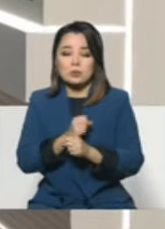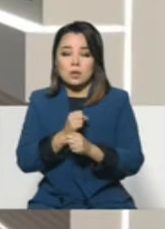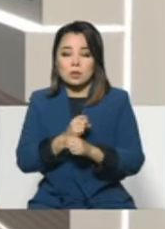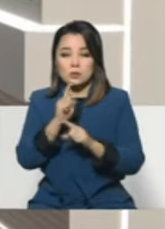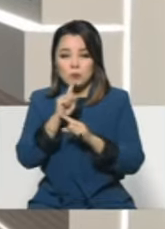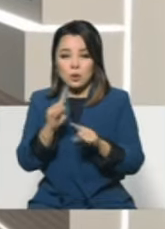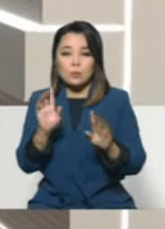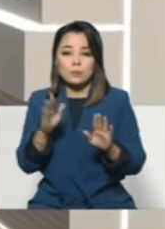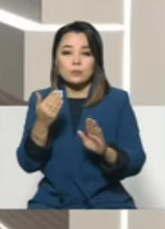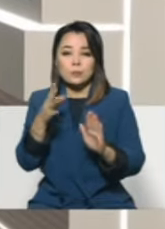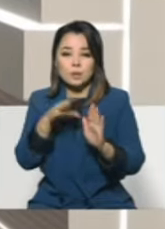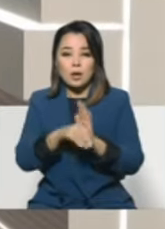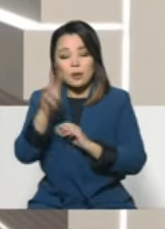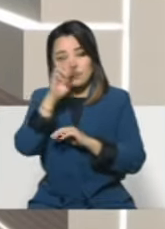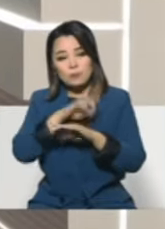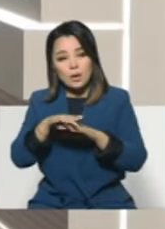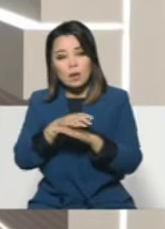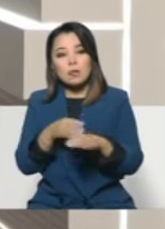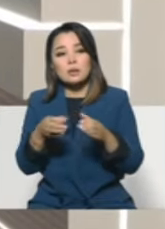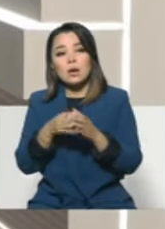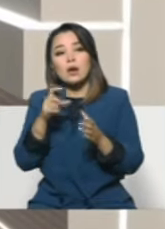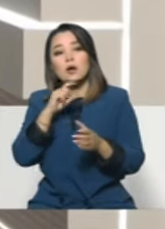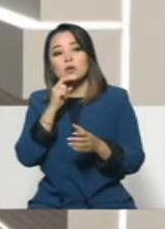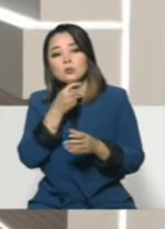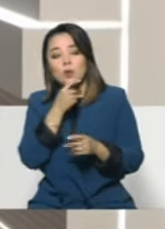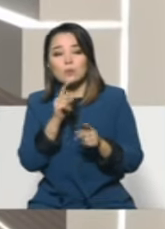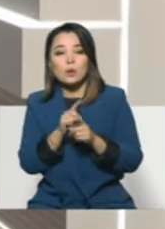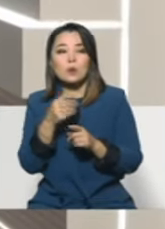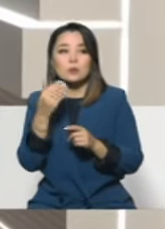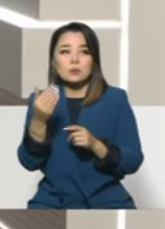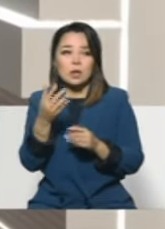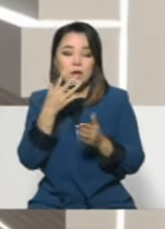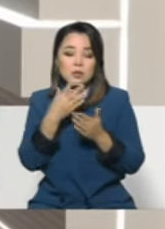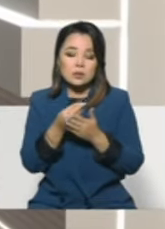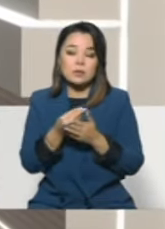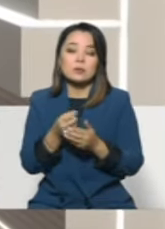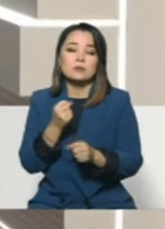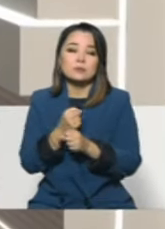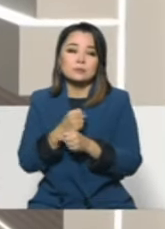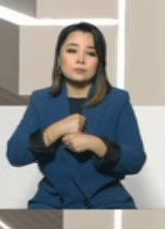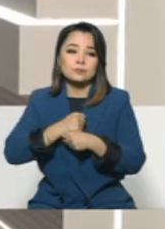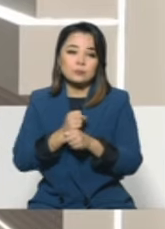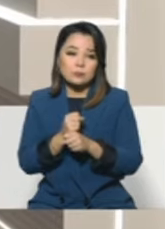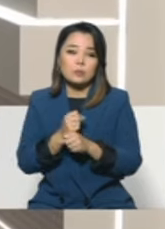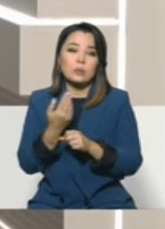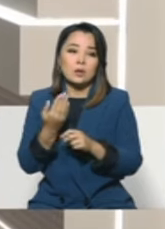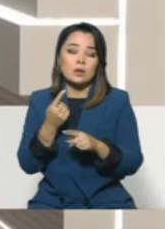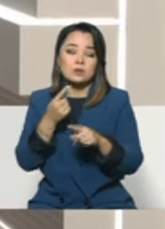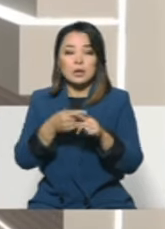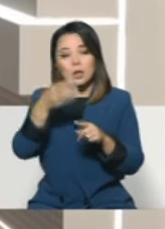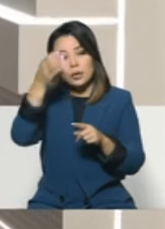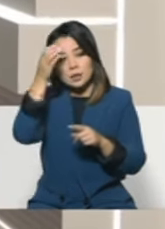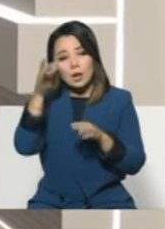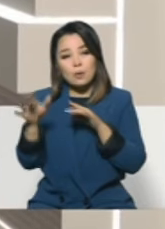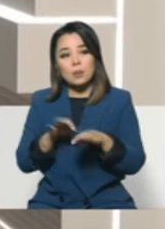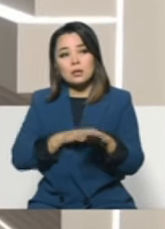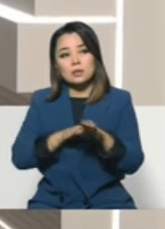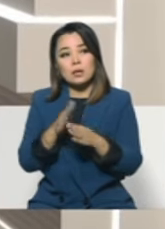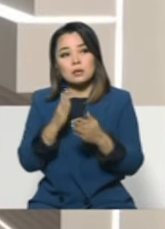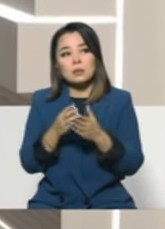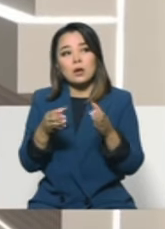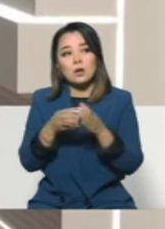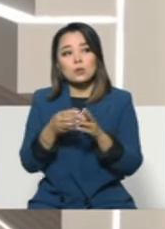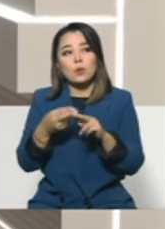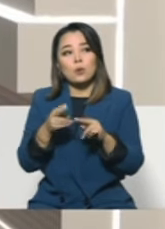сол сонымен қатар мемлекеттің экономикасын көтеруге, оны диверсификация жасауға, сонымен қатар ғылыми прогрестің